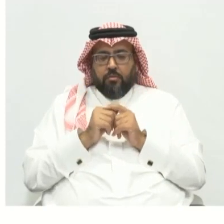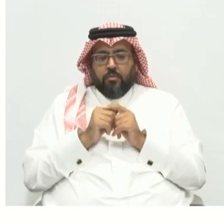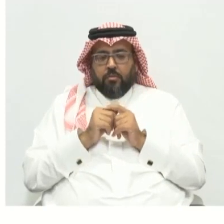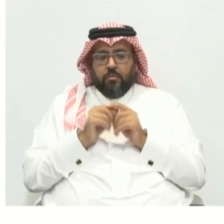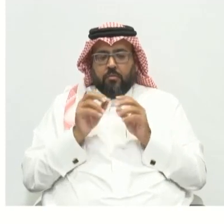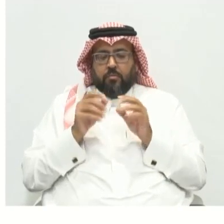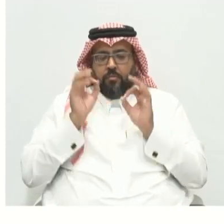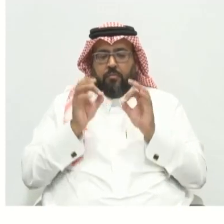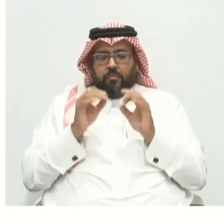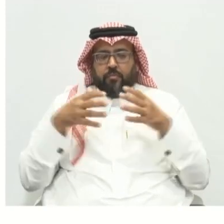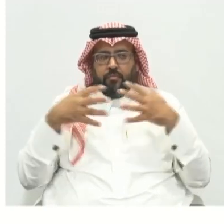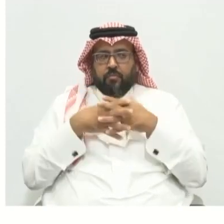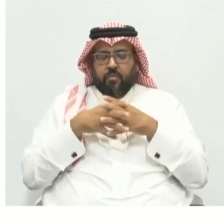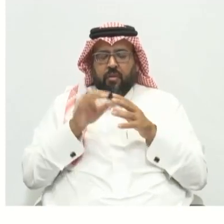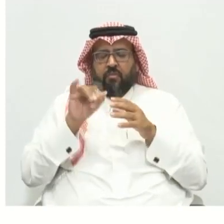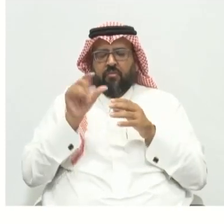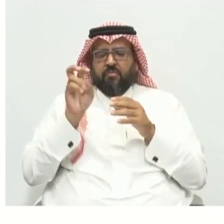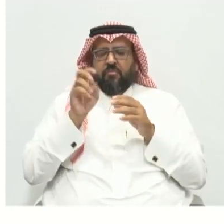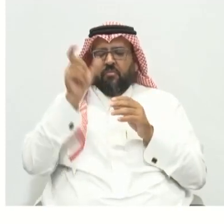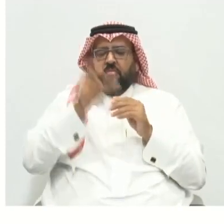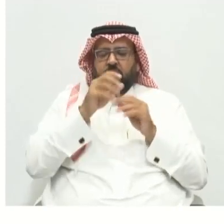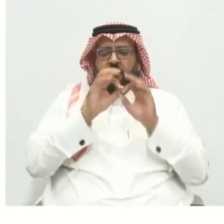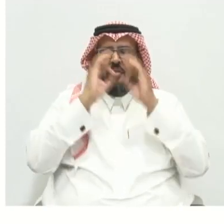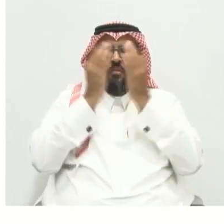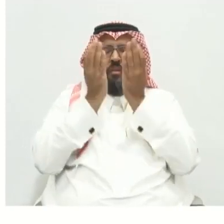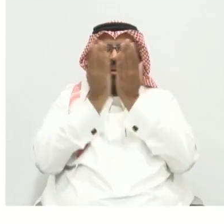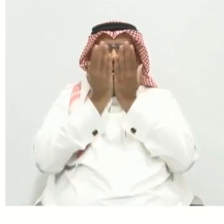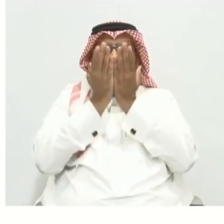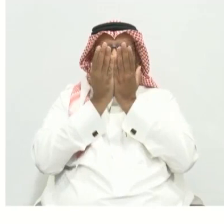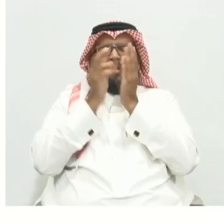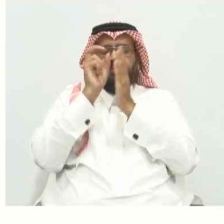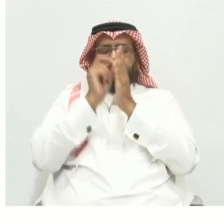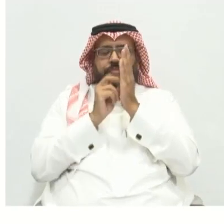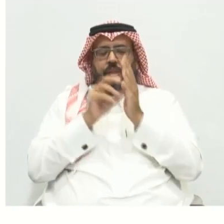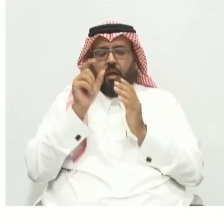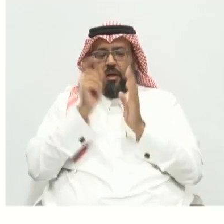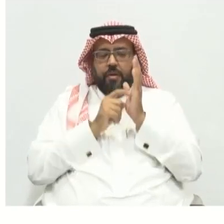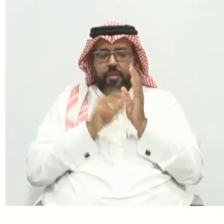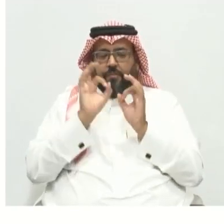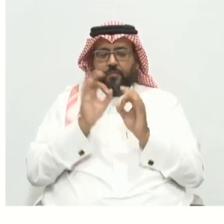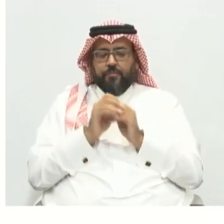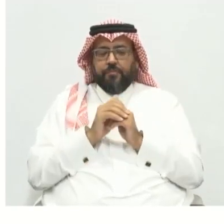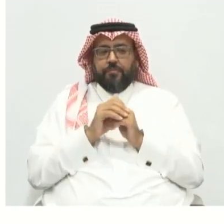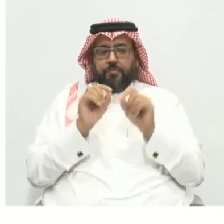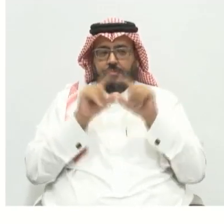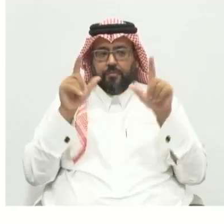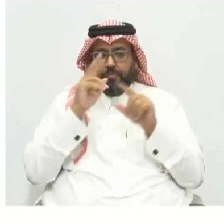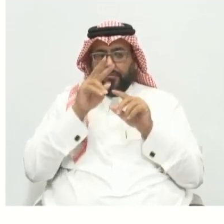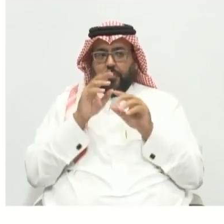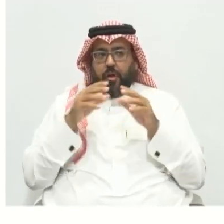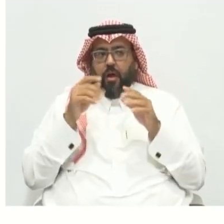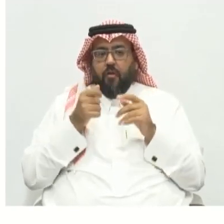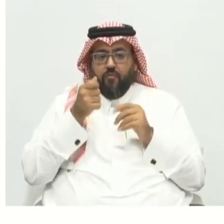اقامه علاقات وديه بين افراد المجتمع اما القواعد القانونيه نلاحظ ان جزائها